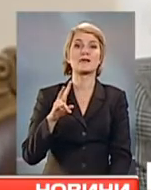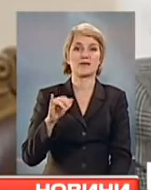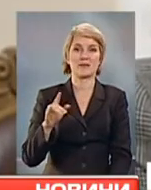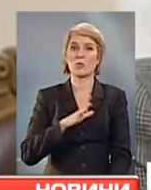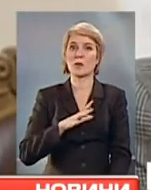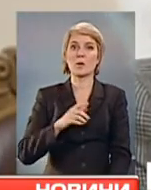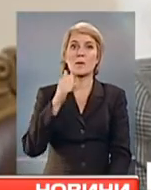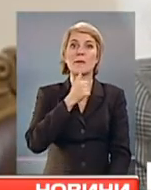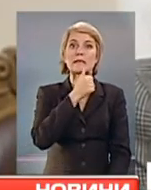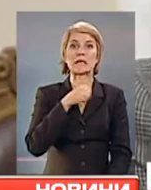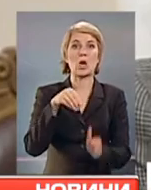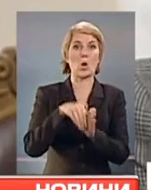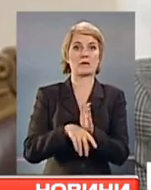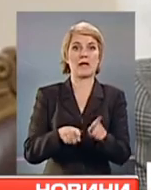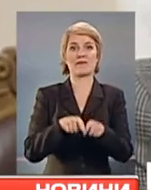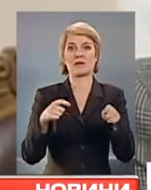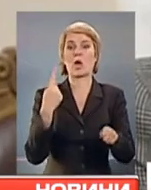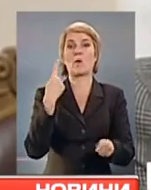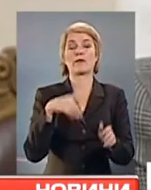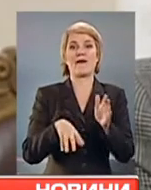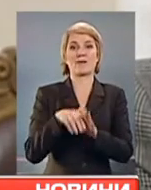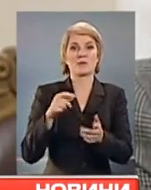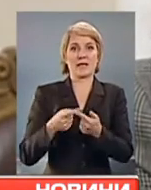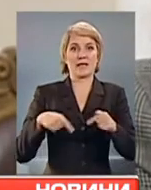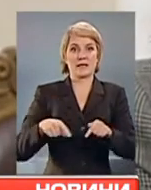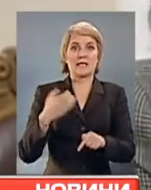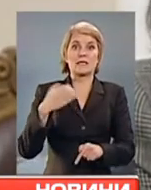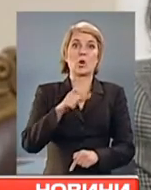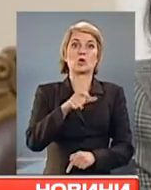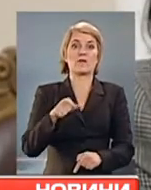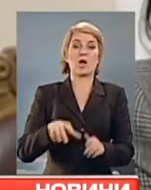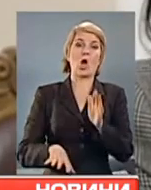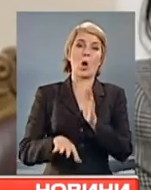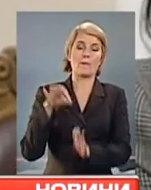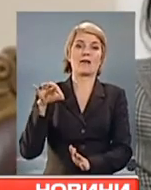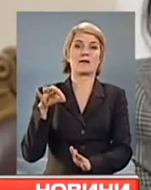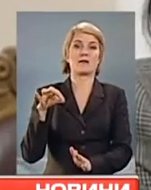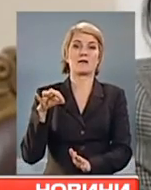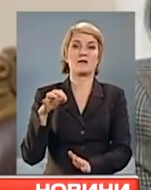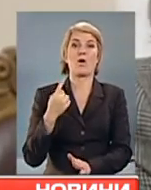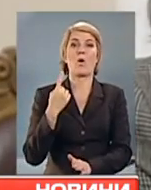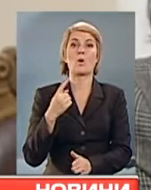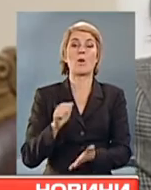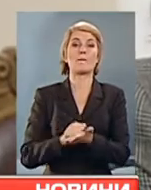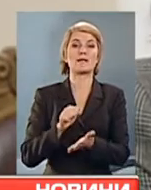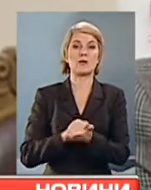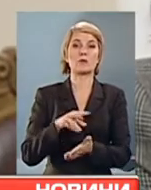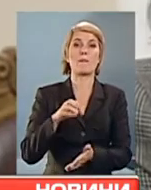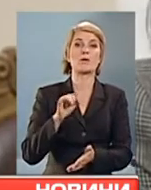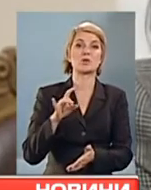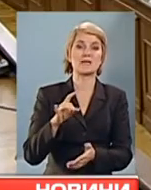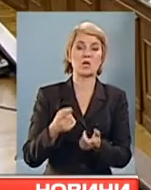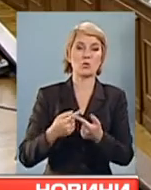коли відкриється невідомо де одна виборча дільниця, і виявиться, що 100 чоловік обрали в одномандатному мажоритарному